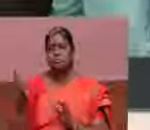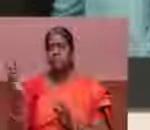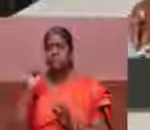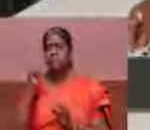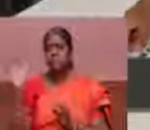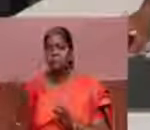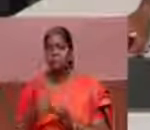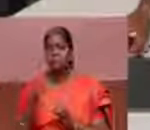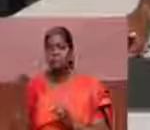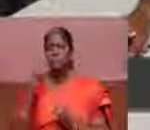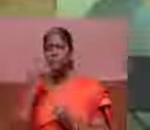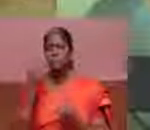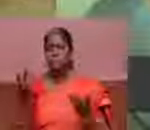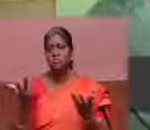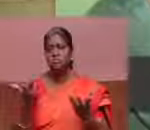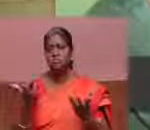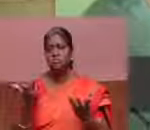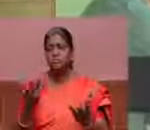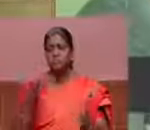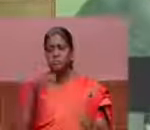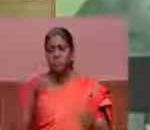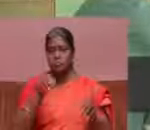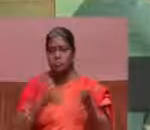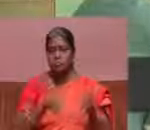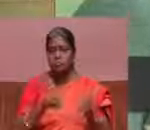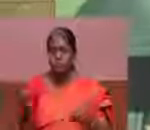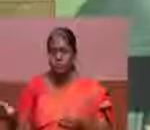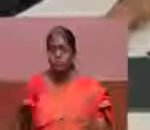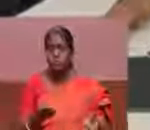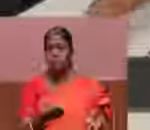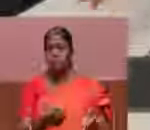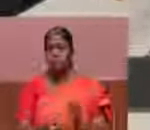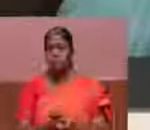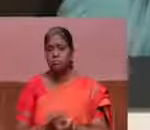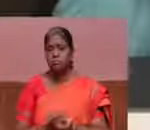சுரேஷ் சார்? இவர் வாய் பேச முடியாதவர், அவர் வாக்களிக்க உதவி செய்யுங்க.